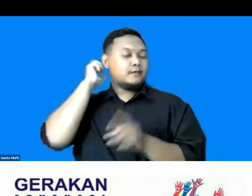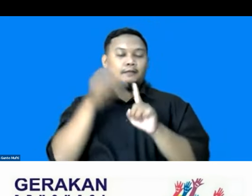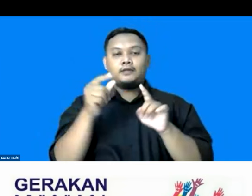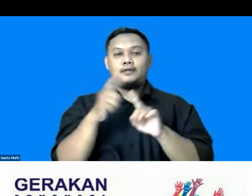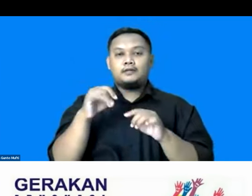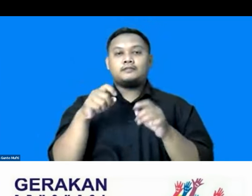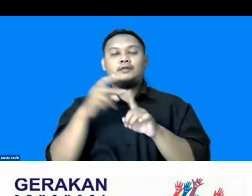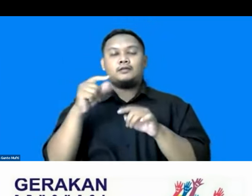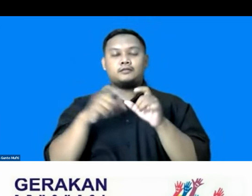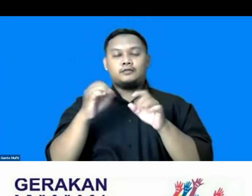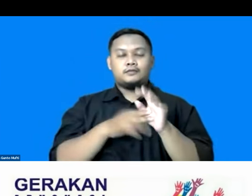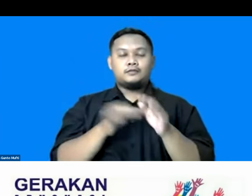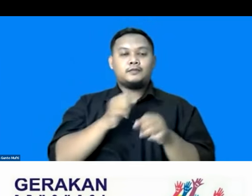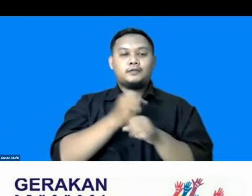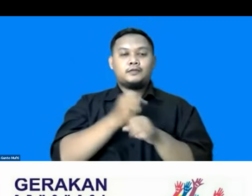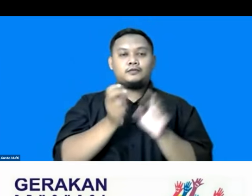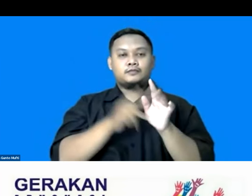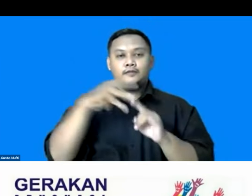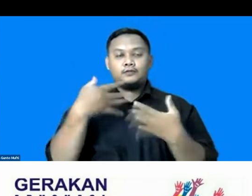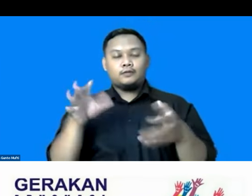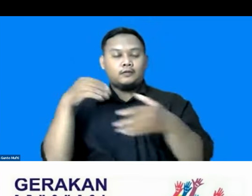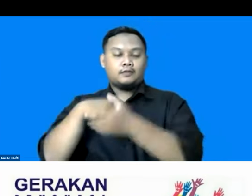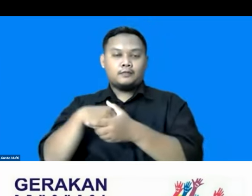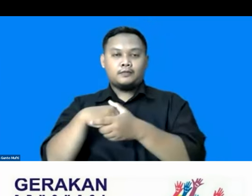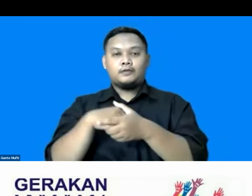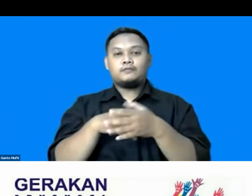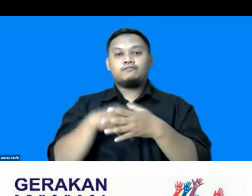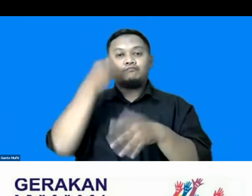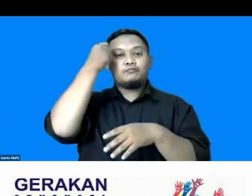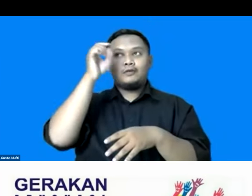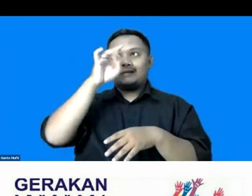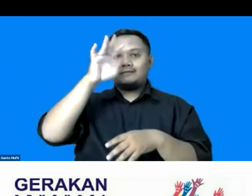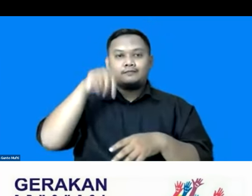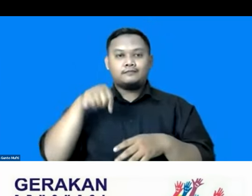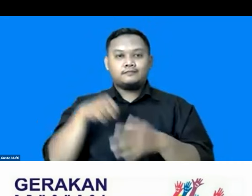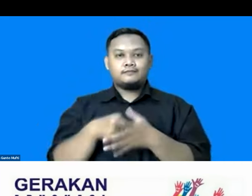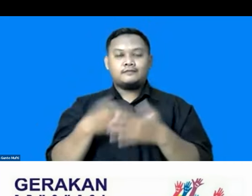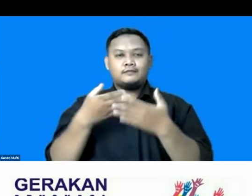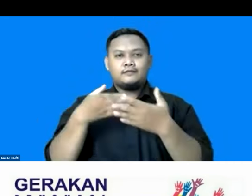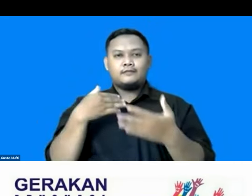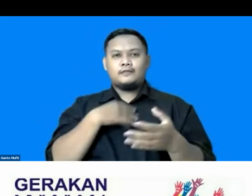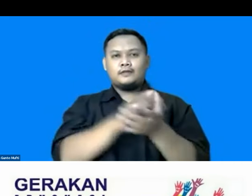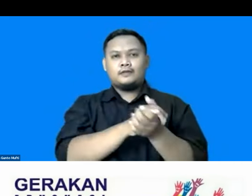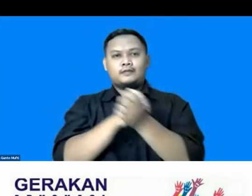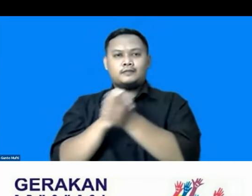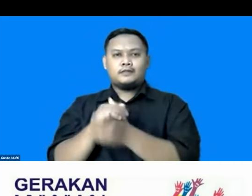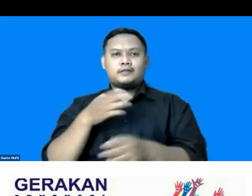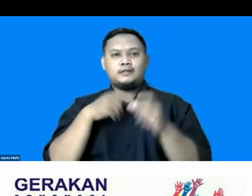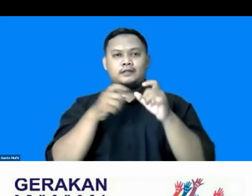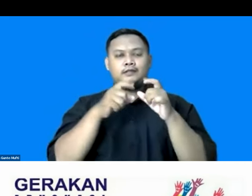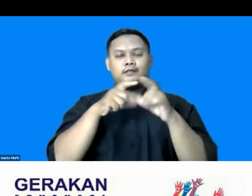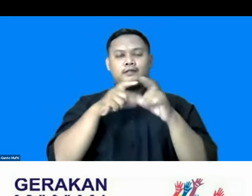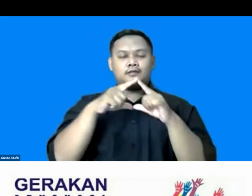sudah bergabung di Zoom link kuliah pada siang hari ini. Sebelumnya perkenalkan, nama saya Saraswati Ayu